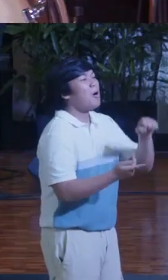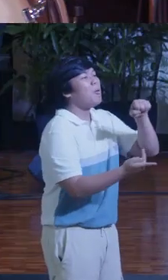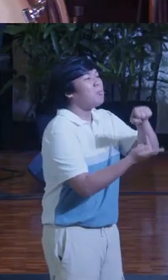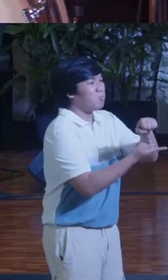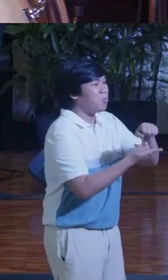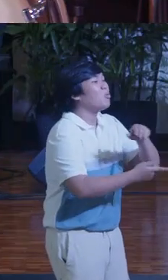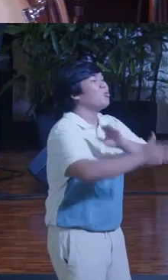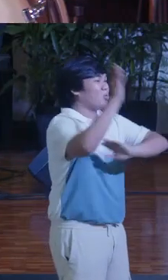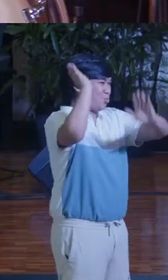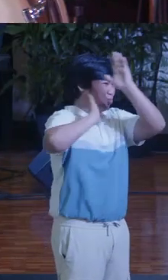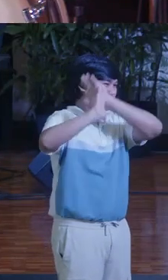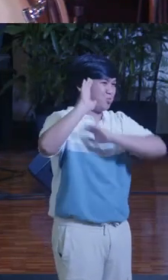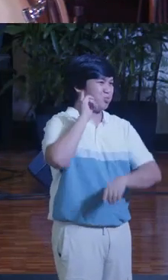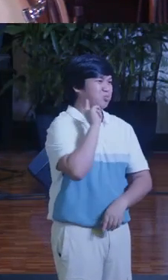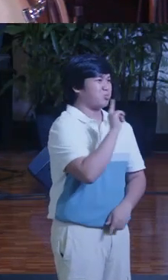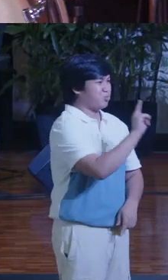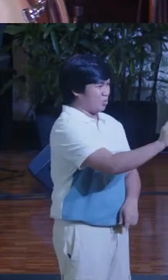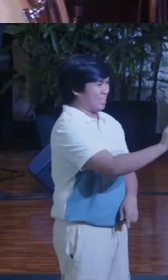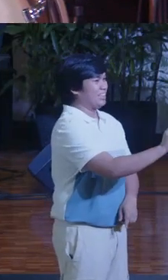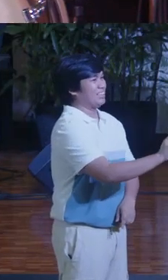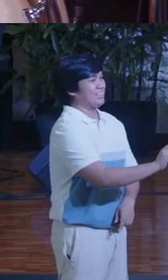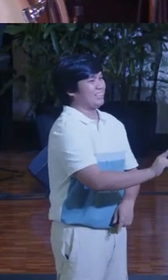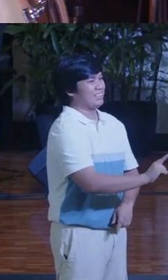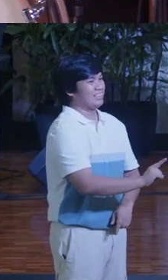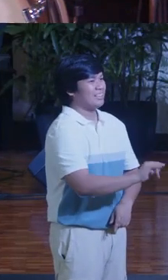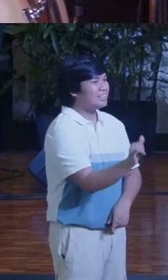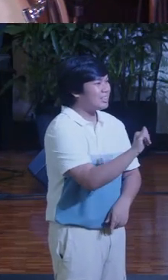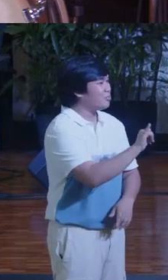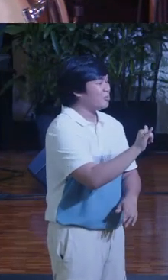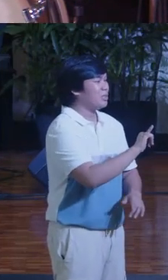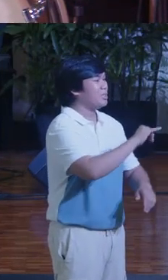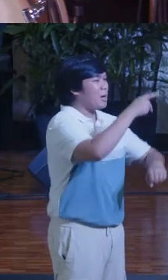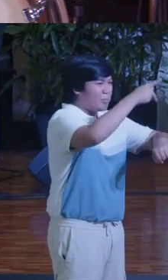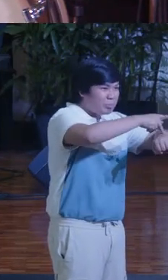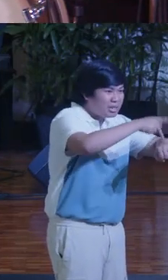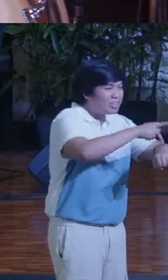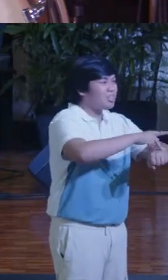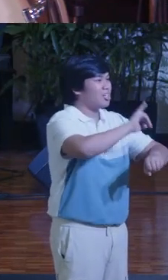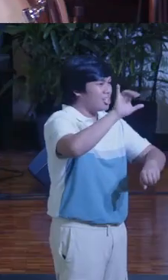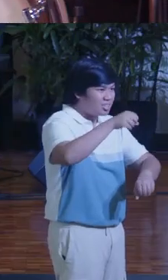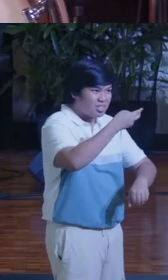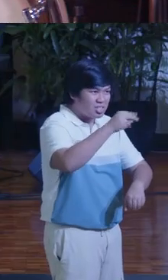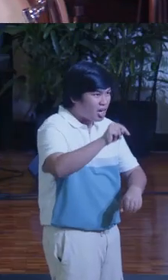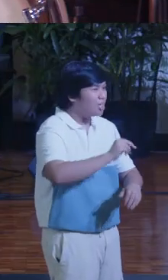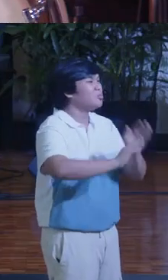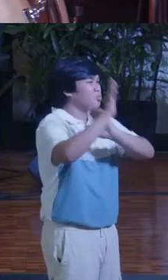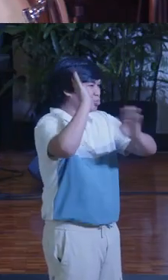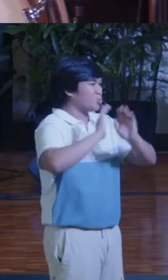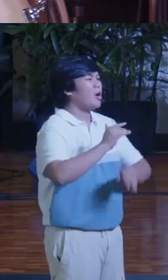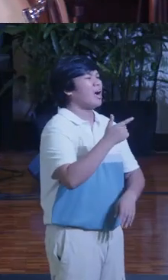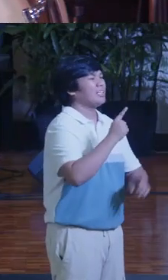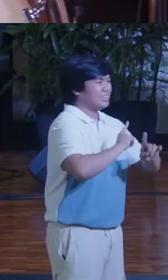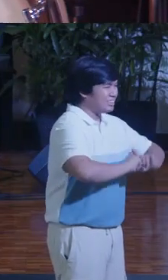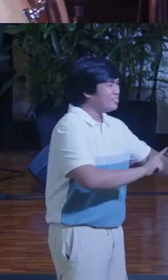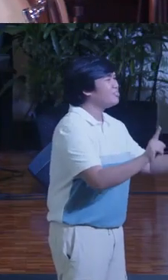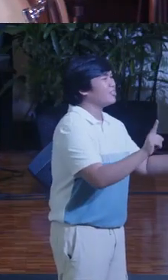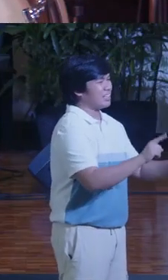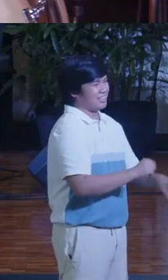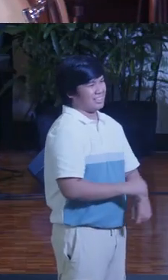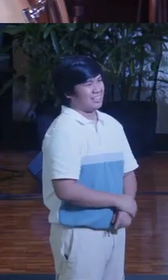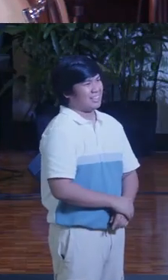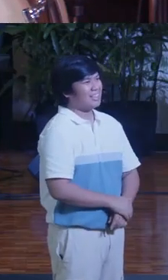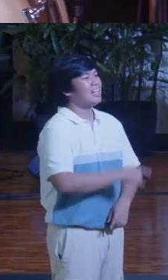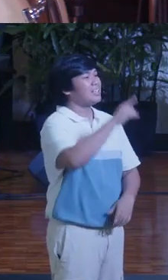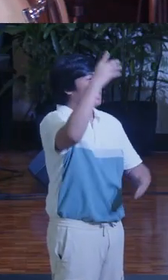ay nananahan na sa atin ngayon at kanyang binibigyang linaw ang binabasa natin, ngunit binabasa natin siya